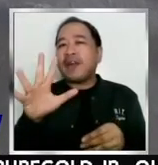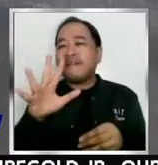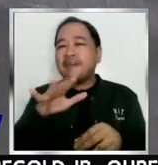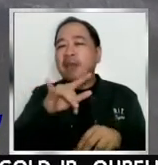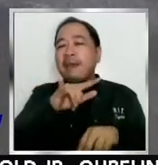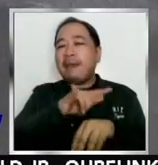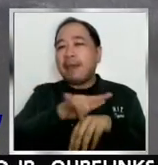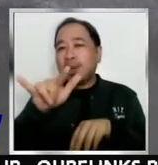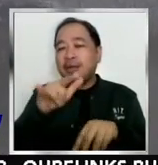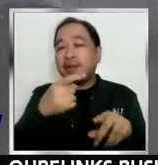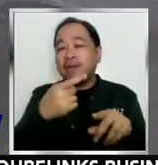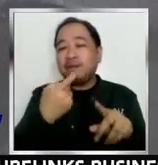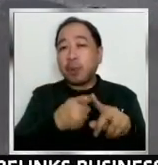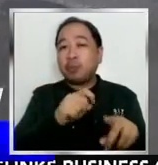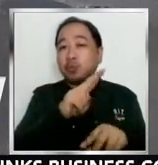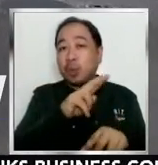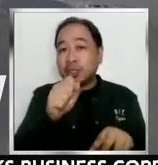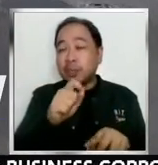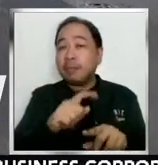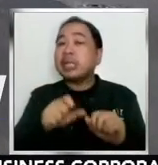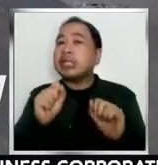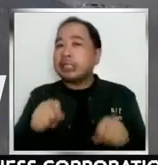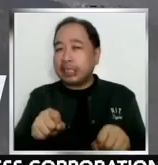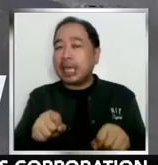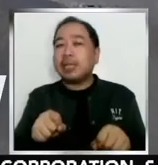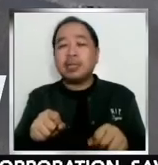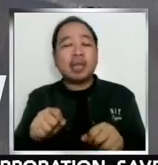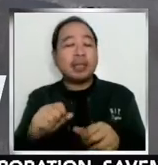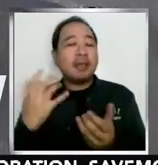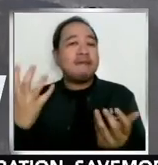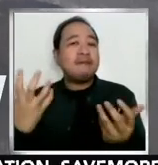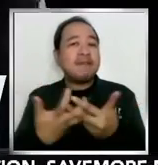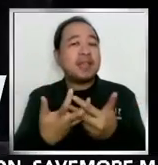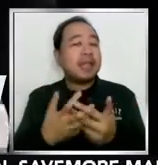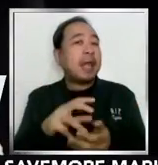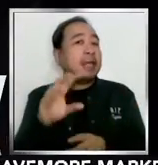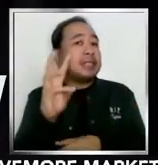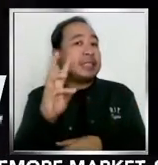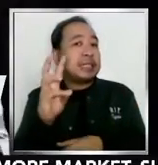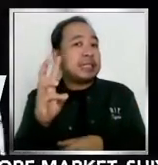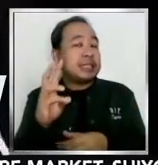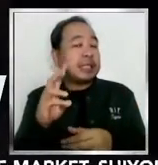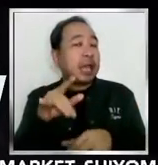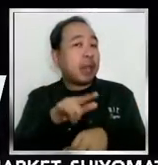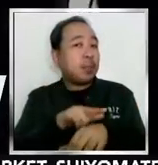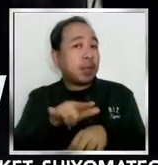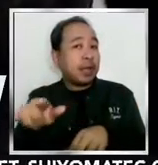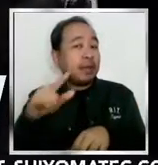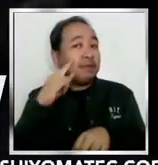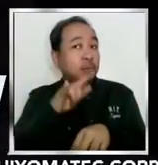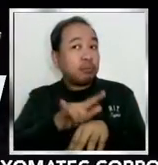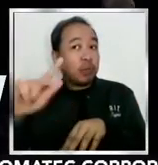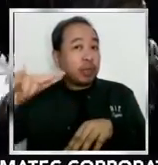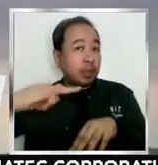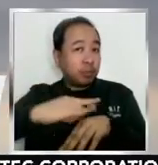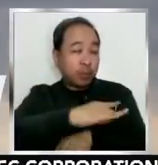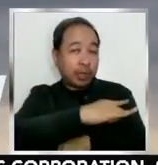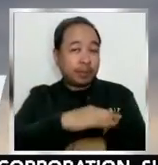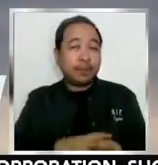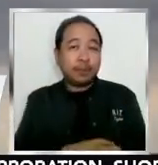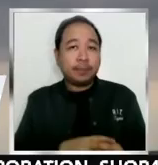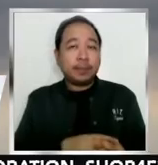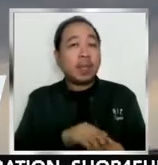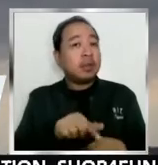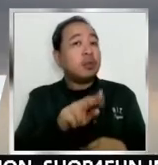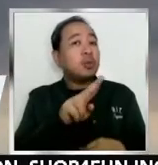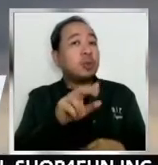nito mag-handle ng 6 na aircraft para sa landing at take-off. Pangunahing misyon ng USS America ang